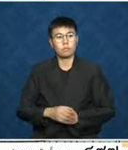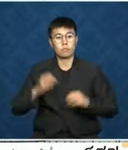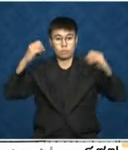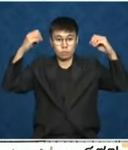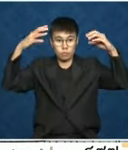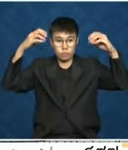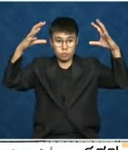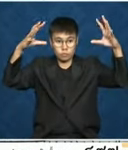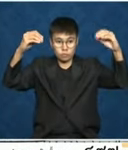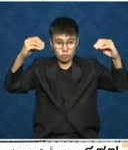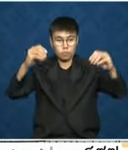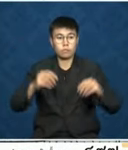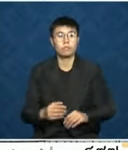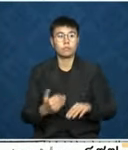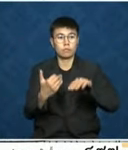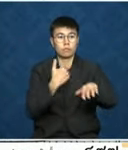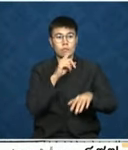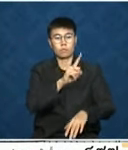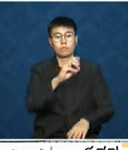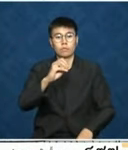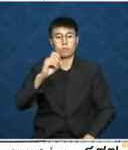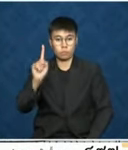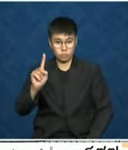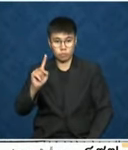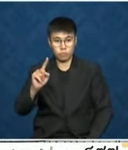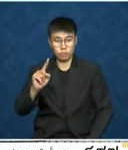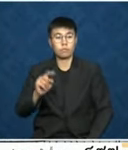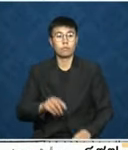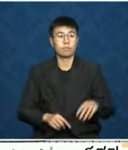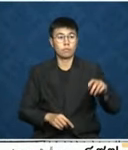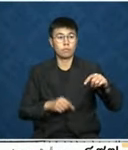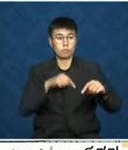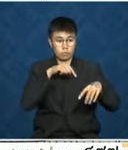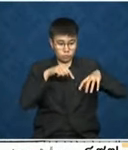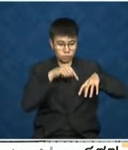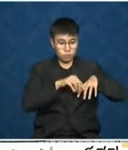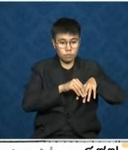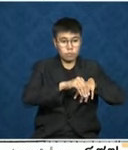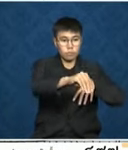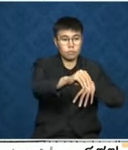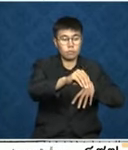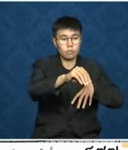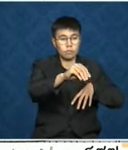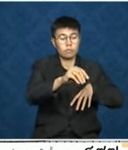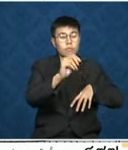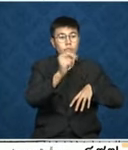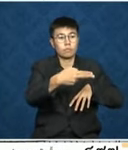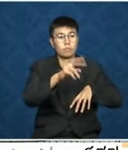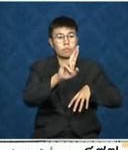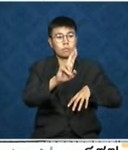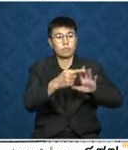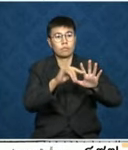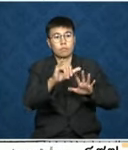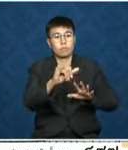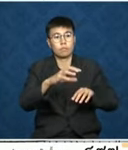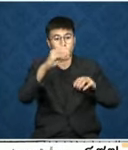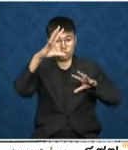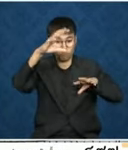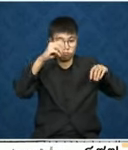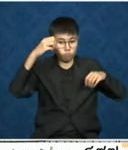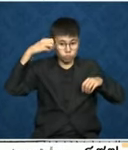10 1เส้นทางพ้าไปจนถึงศาทรายช่วงตำบลแม่หอพระไปจนถึงตำบลหล่งขอดนะคะไม่มีไฟส่องสว่างเลย